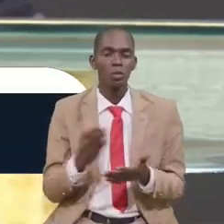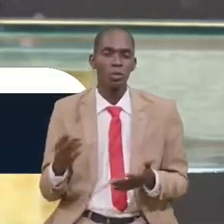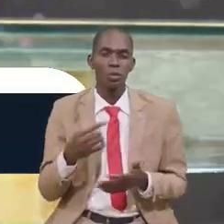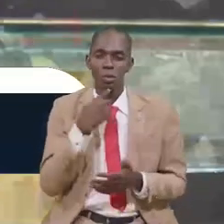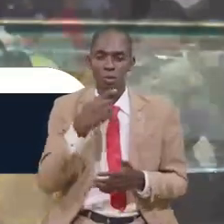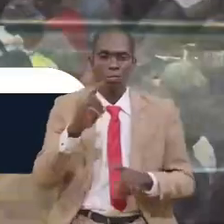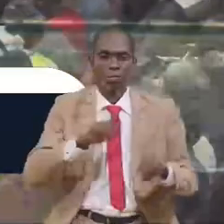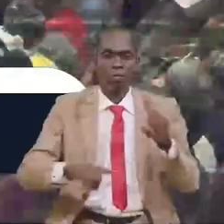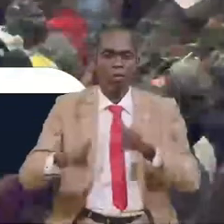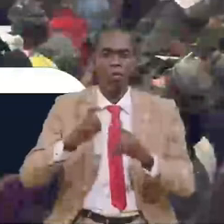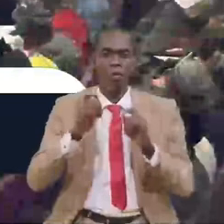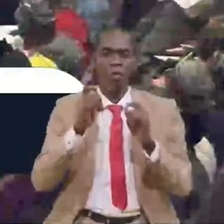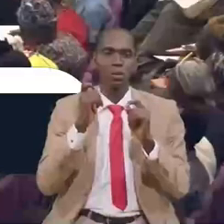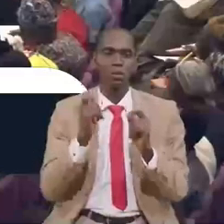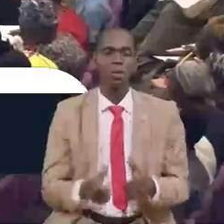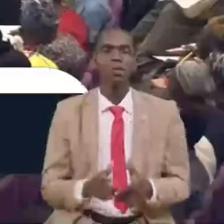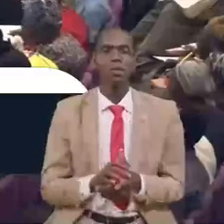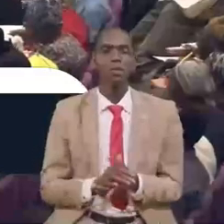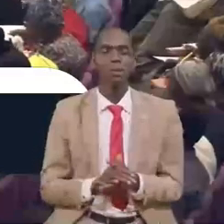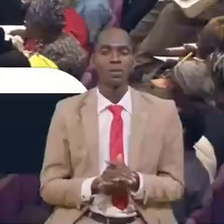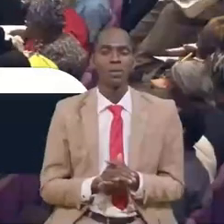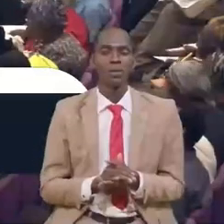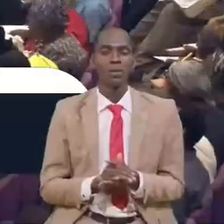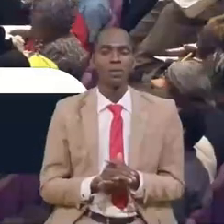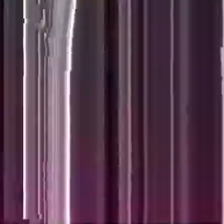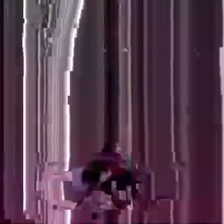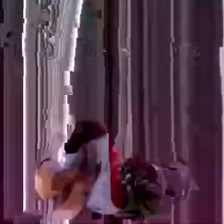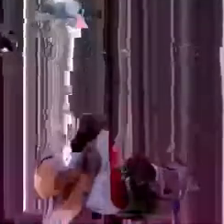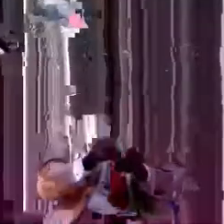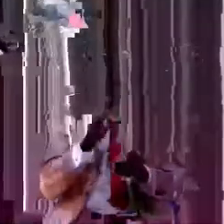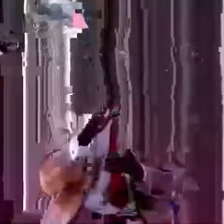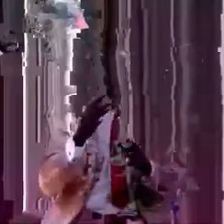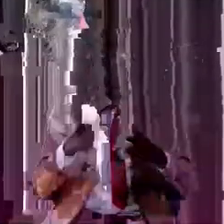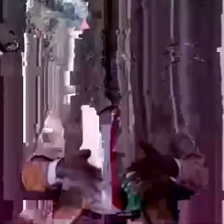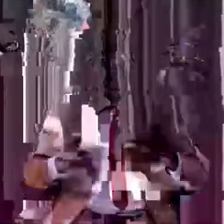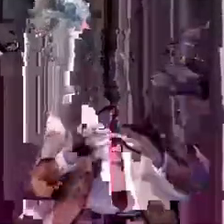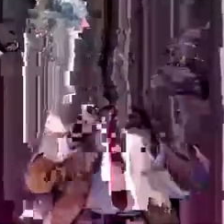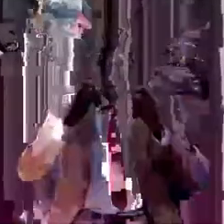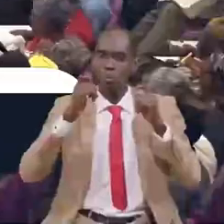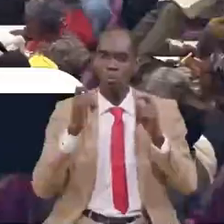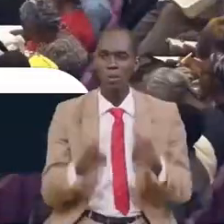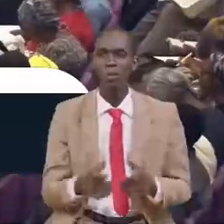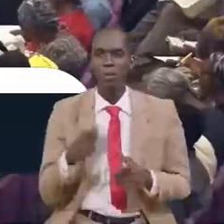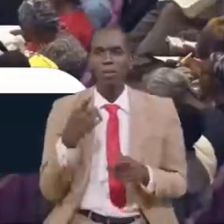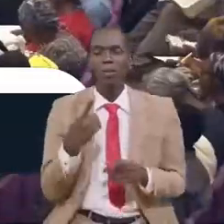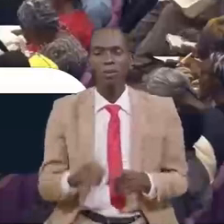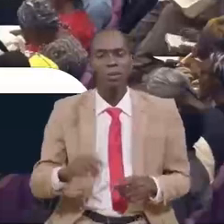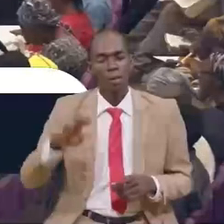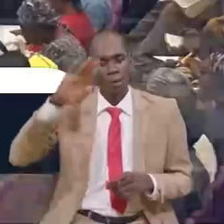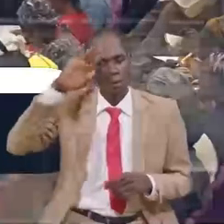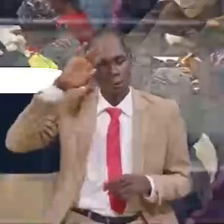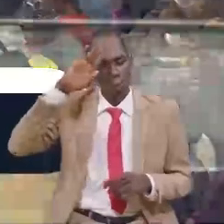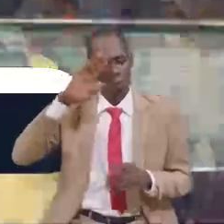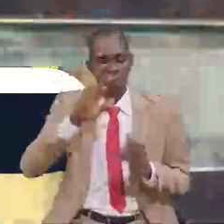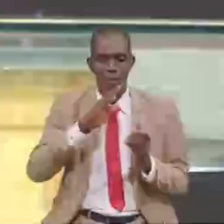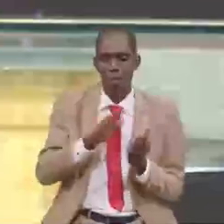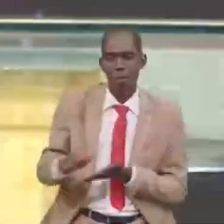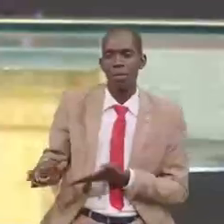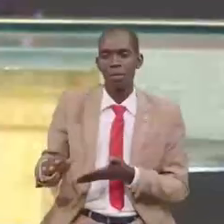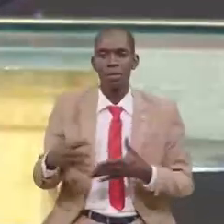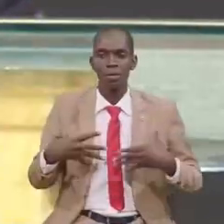à l'instant, que quelqu'un me dise à l'instant, c'est ainsi que cela va se passer dans votre vie. Et à l'instant, la fièvre